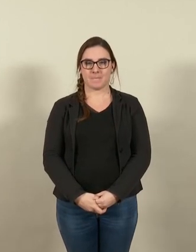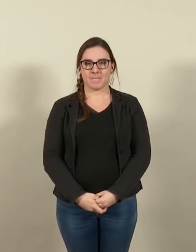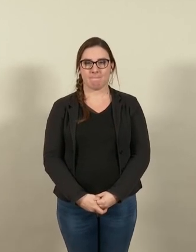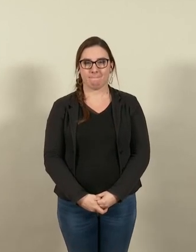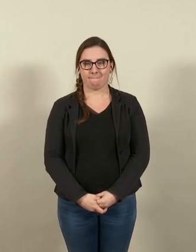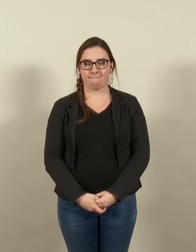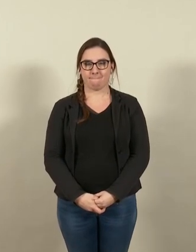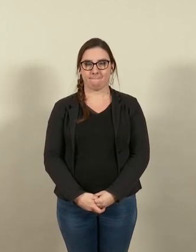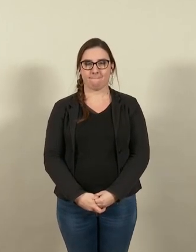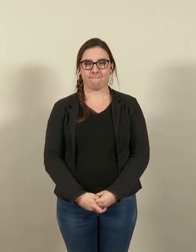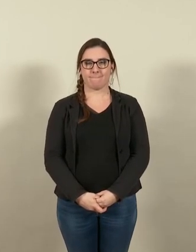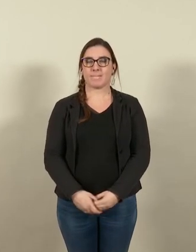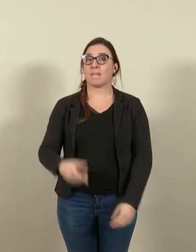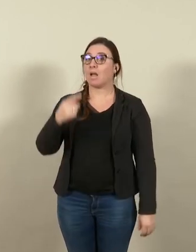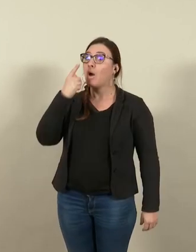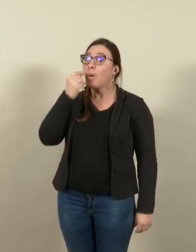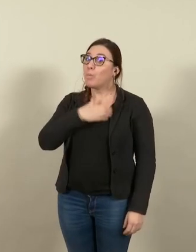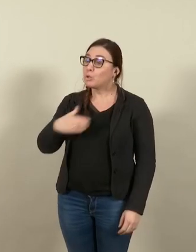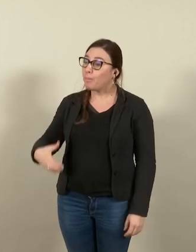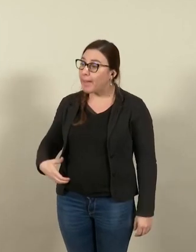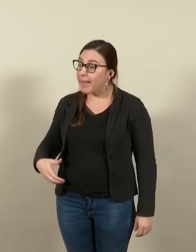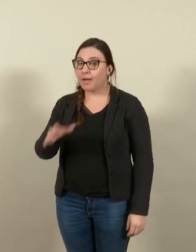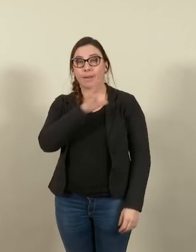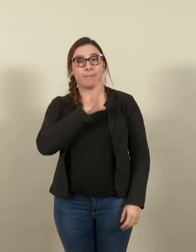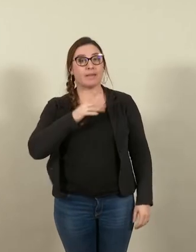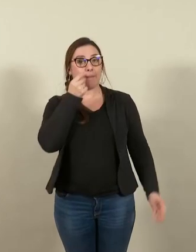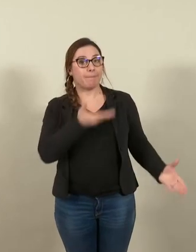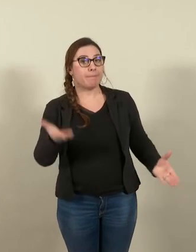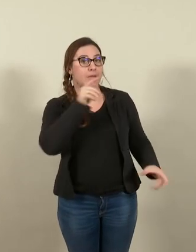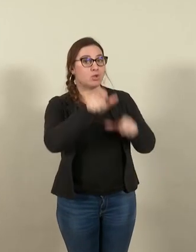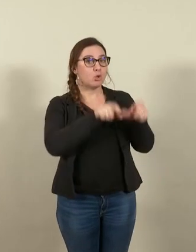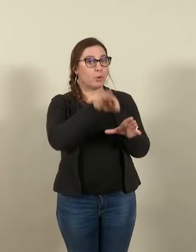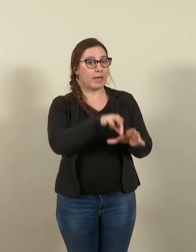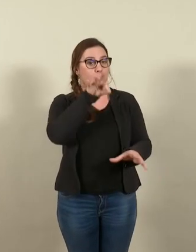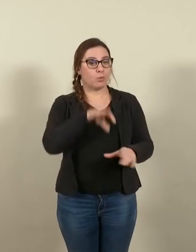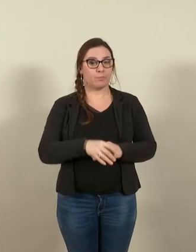soldeville Monsieur le Maire Mesdames Messieurs les